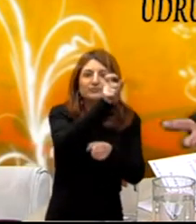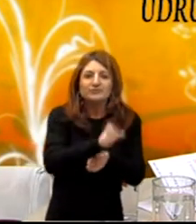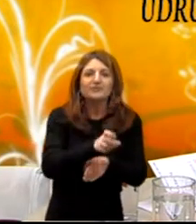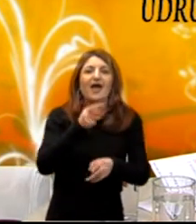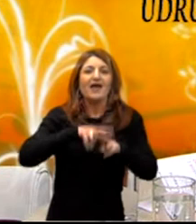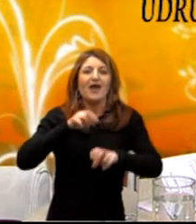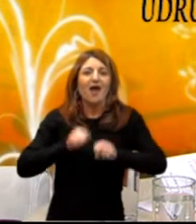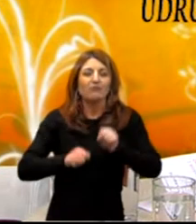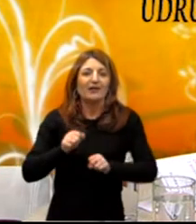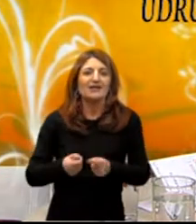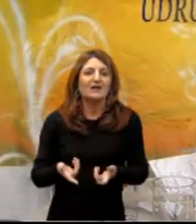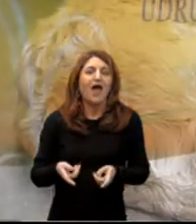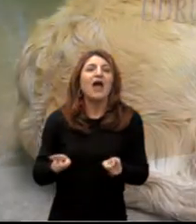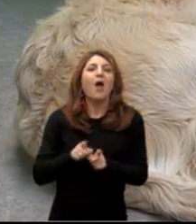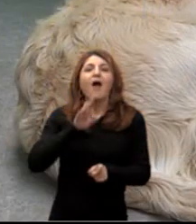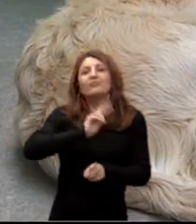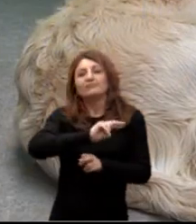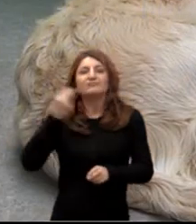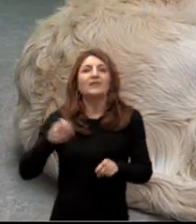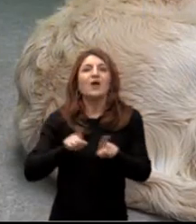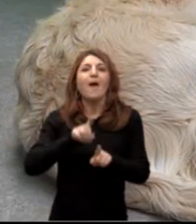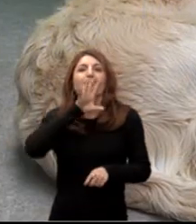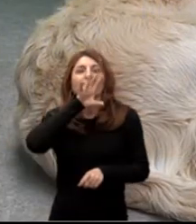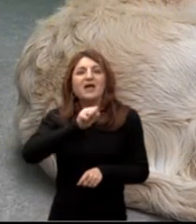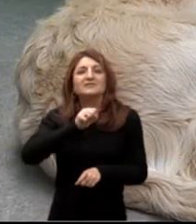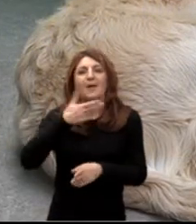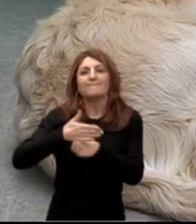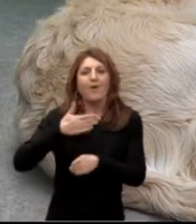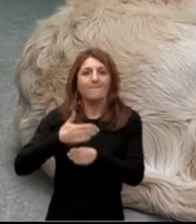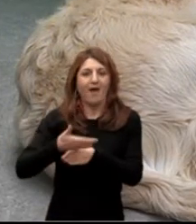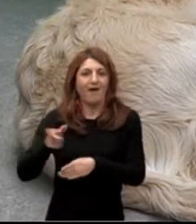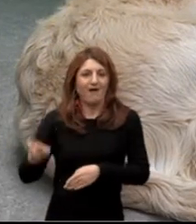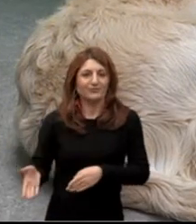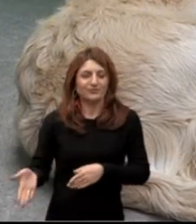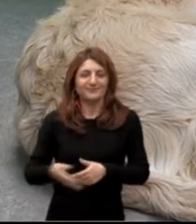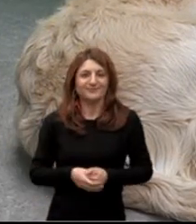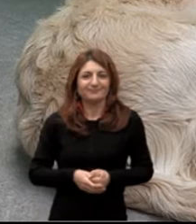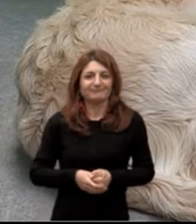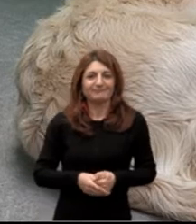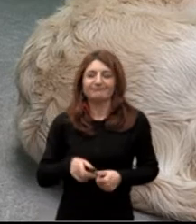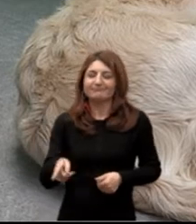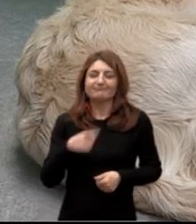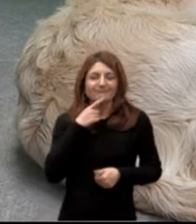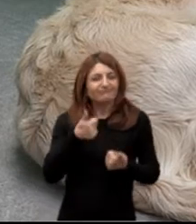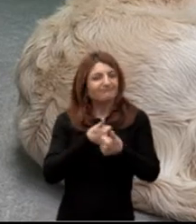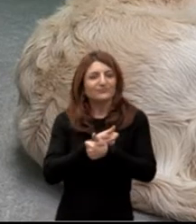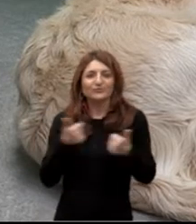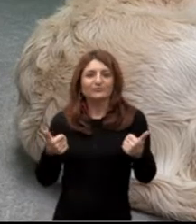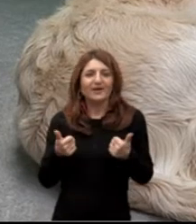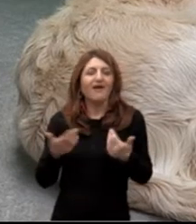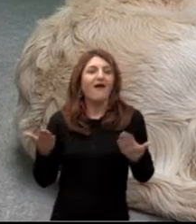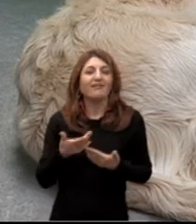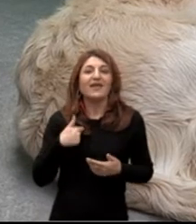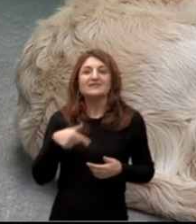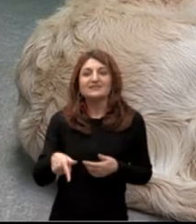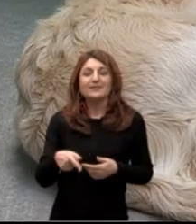to dijete, odnosno pas pomagač. Da. Pas pomagač. Da. To je fantastično kad sam ja malo izvukla